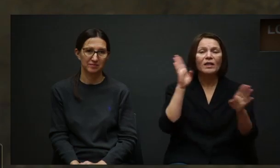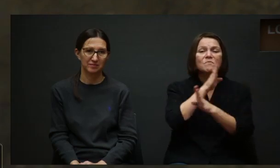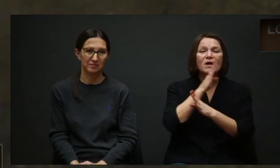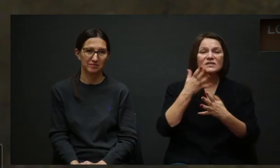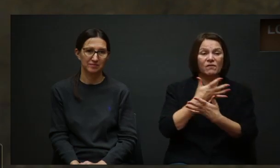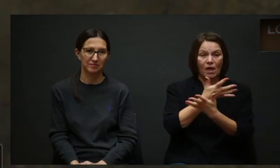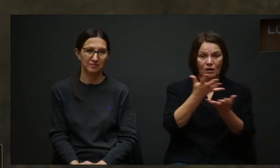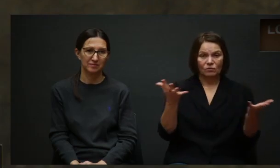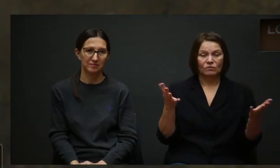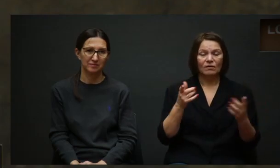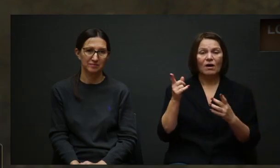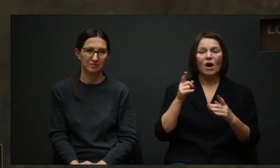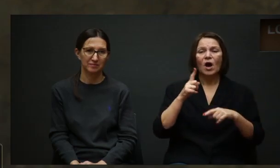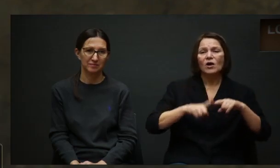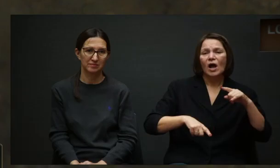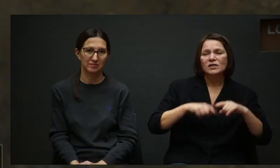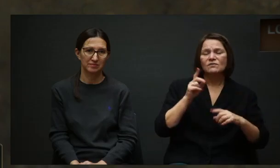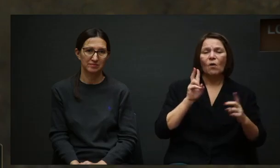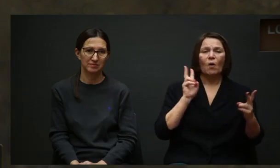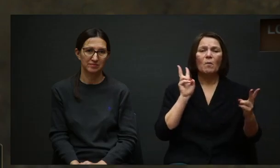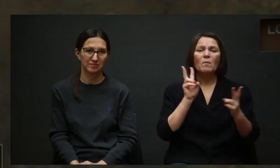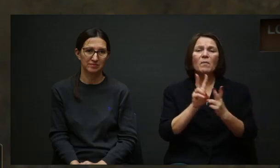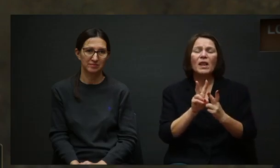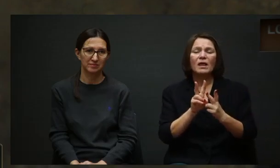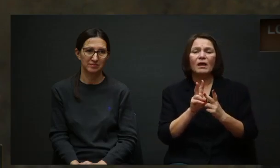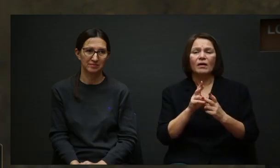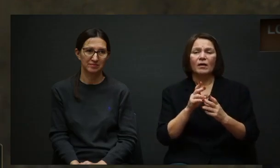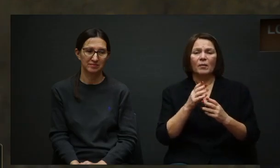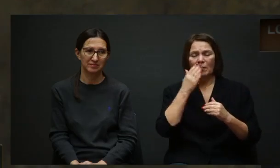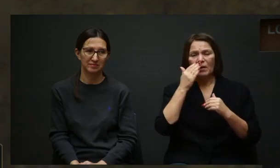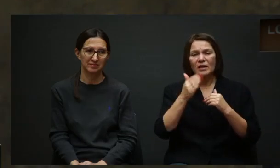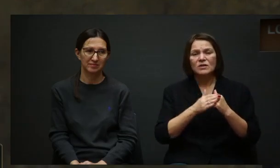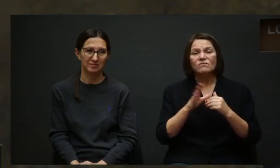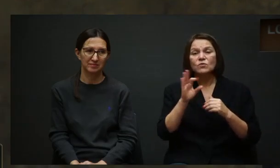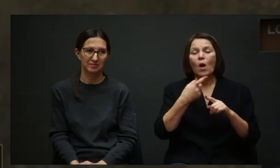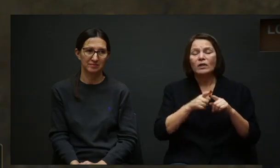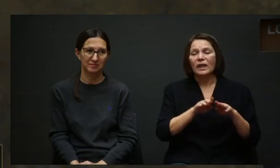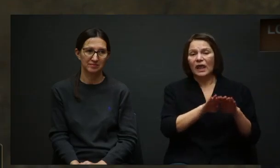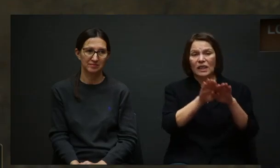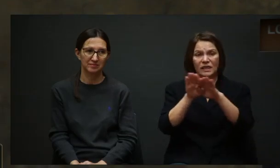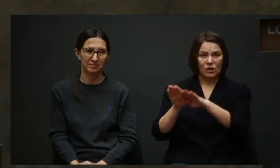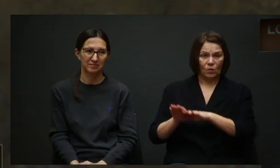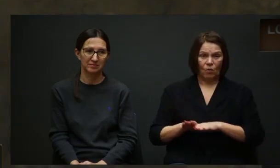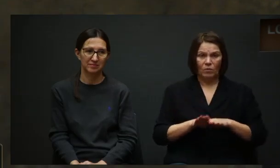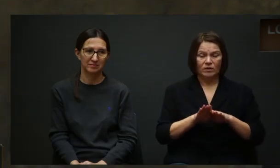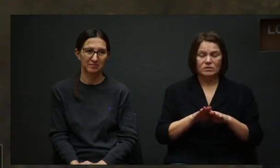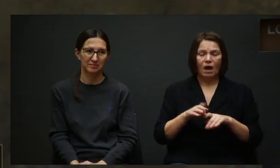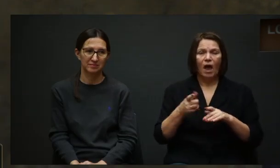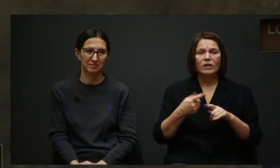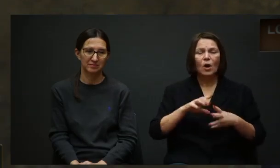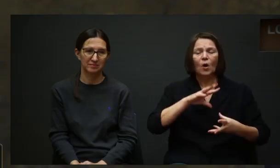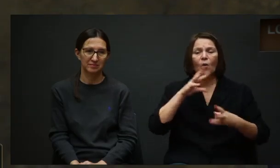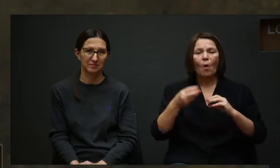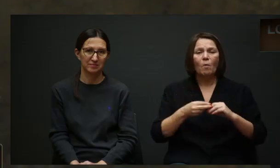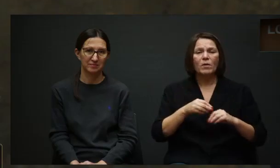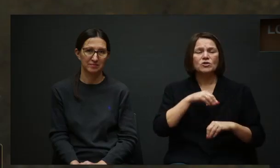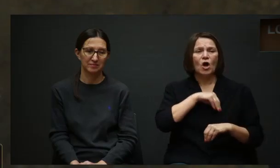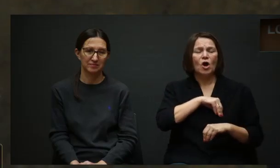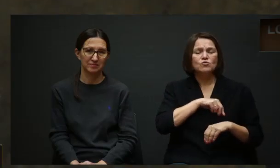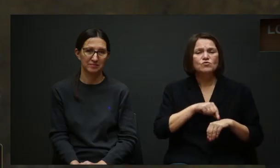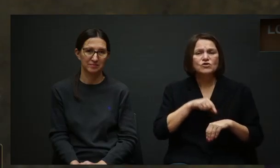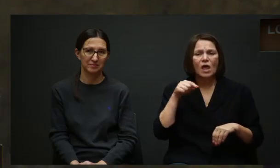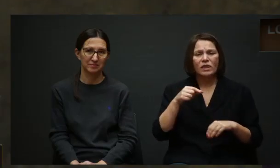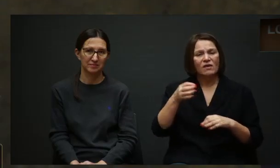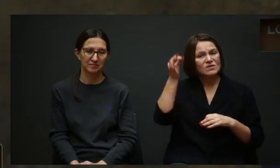родство, близость 57-й школы, все это единый комплекс. Комплекс ощущений, комплекс воспоминаний